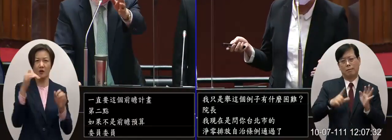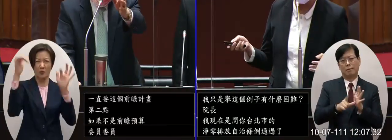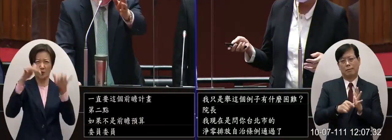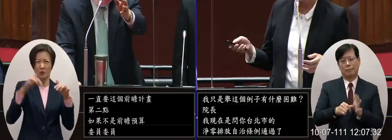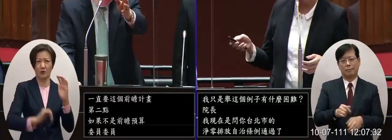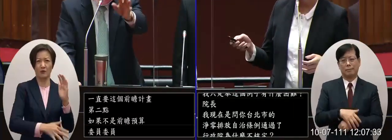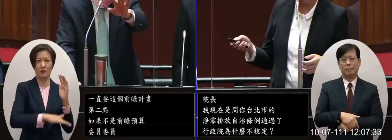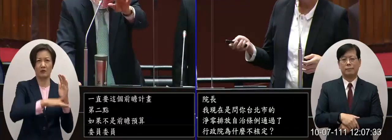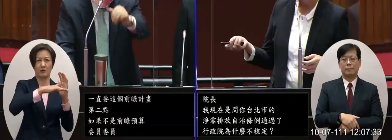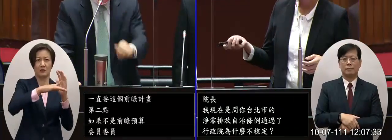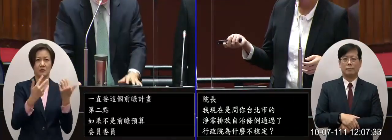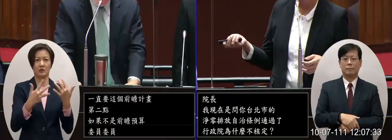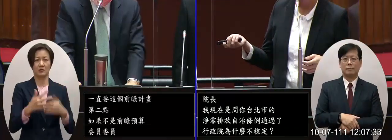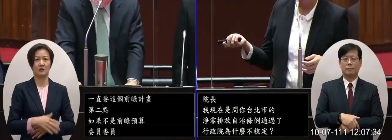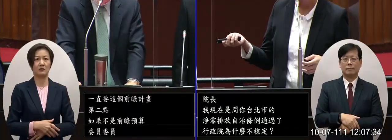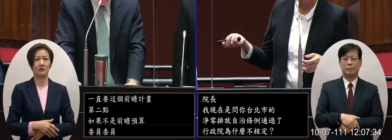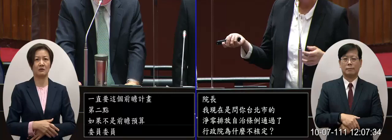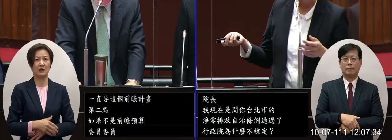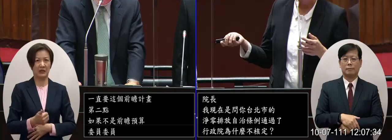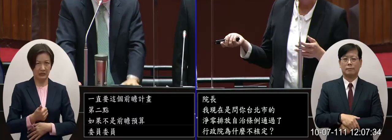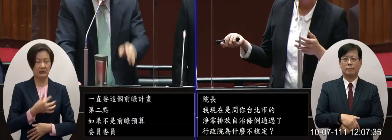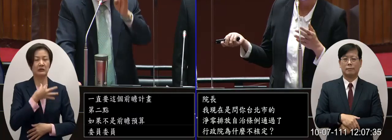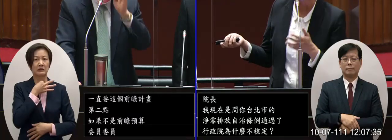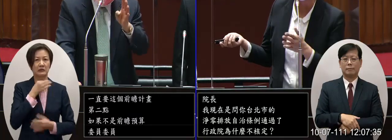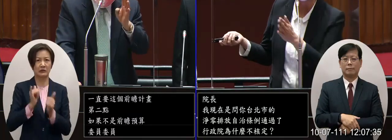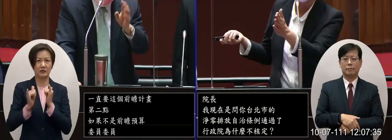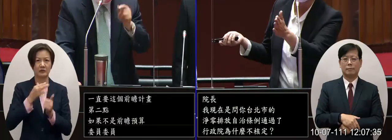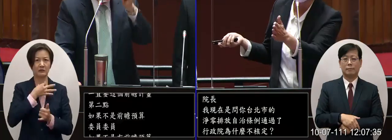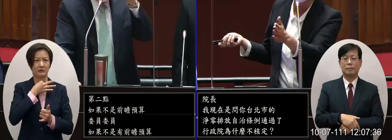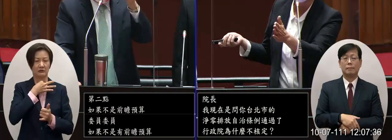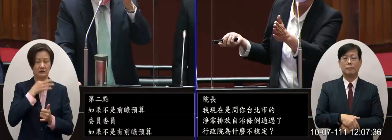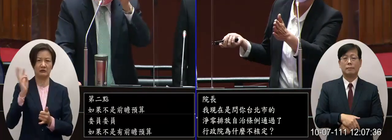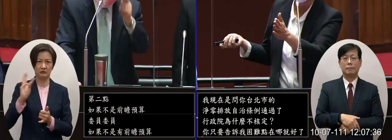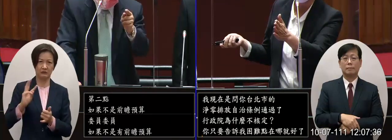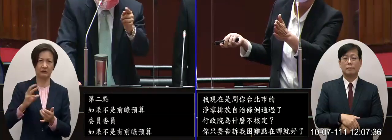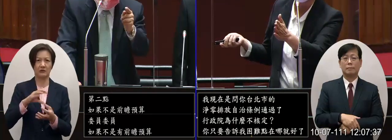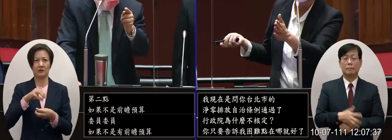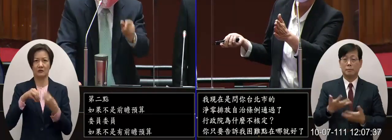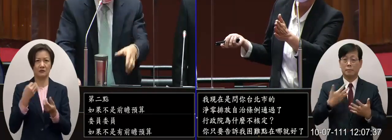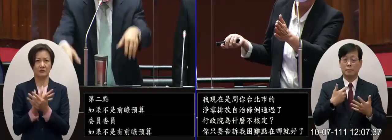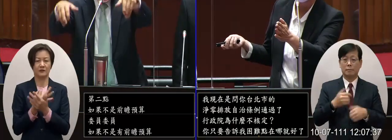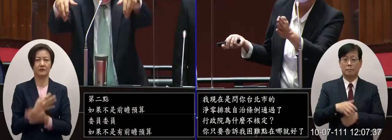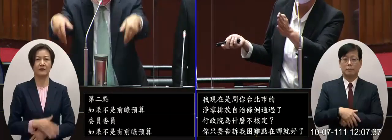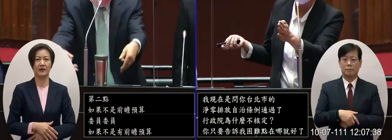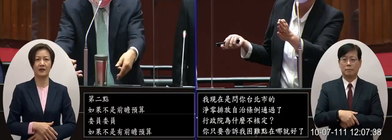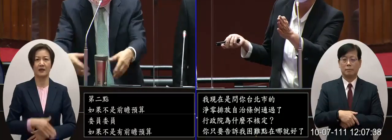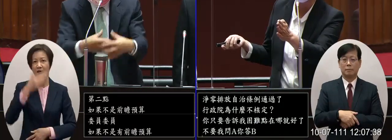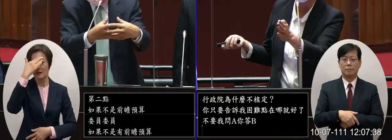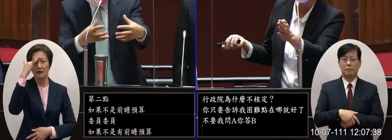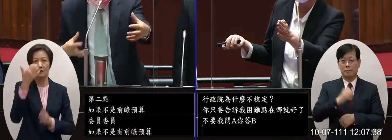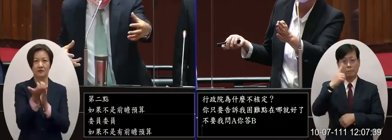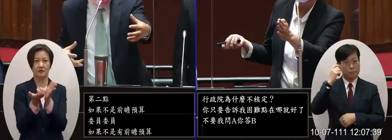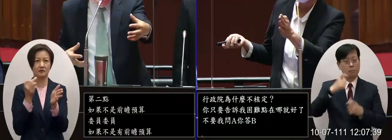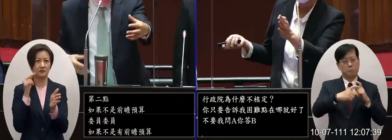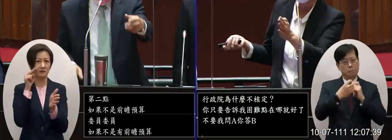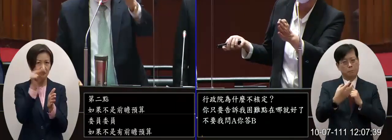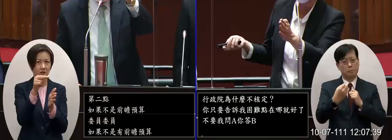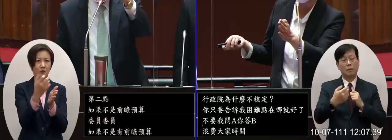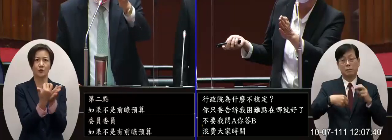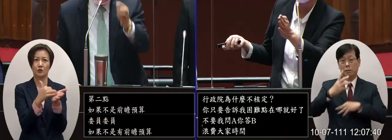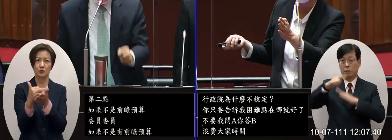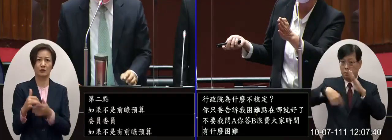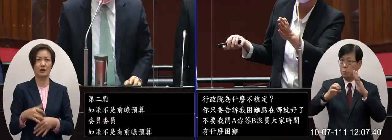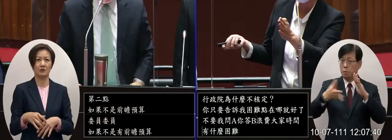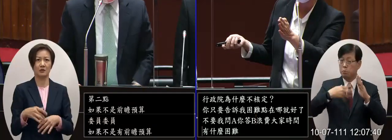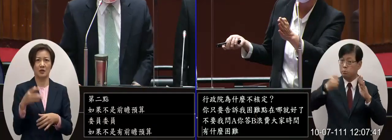间， 百年大旱就没有水可用了啦。幸好有前瞻预算。挖水井接水管， 行政